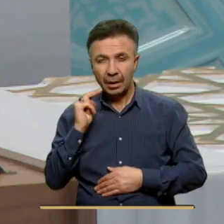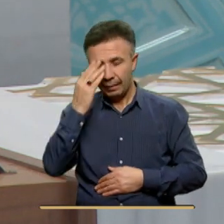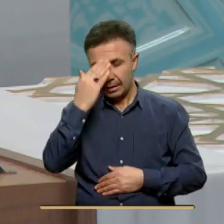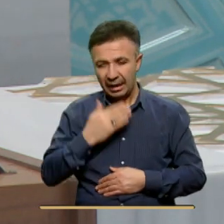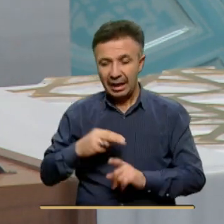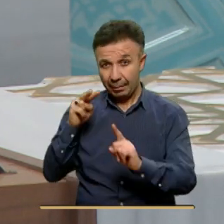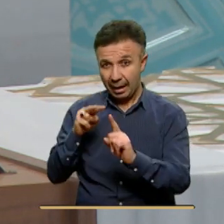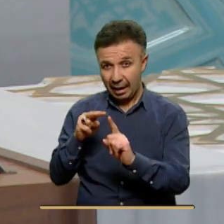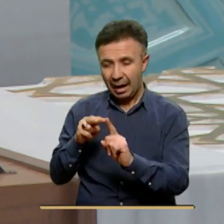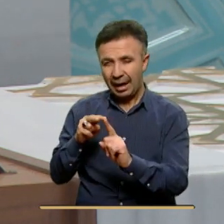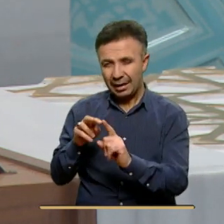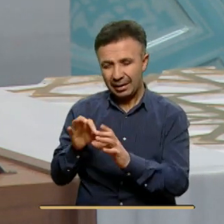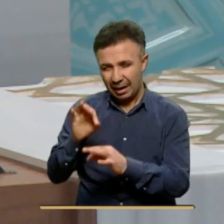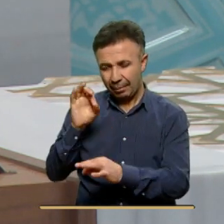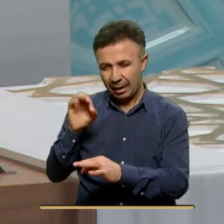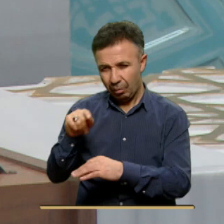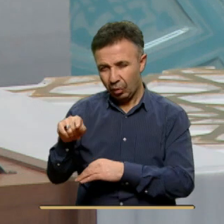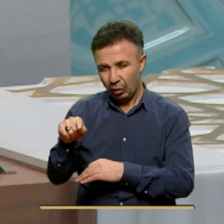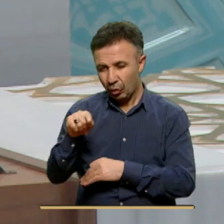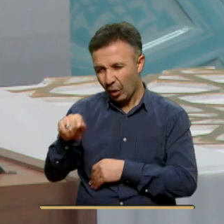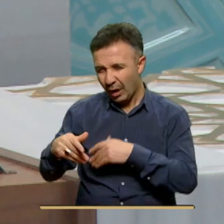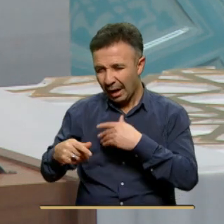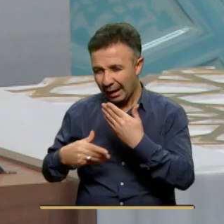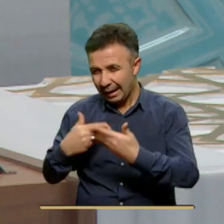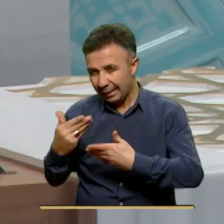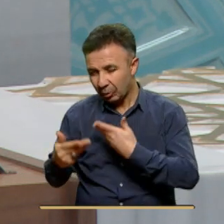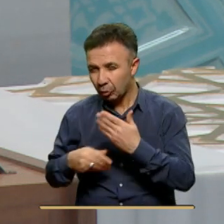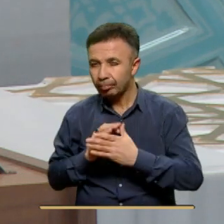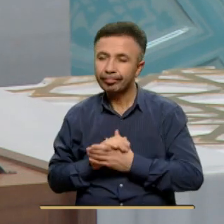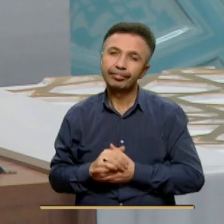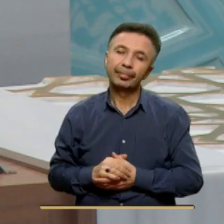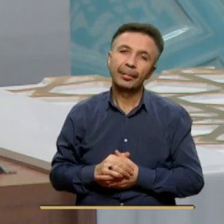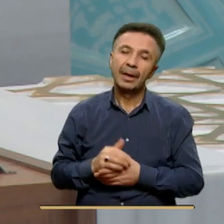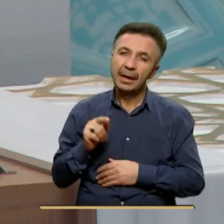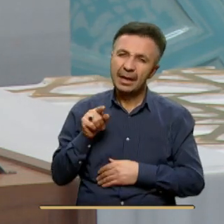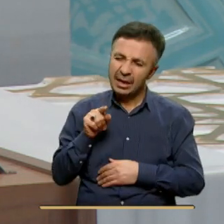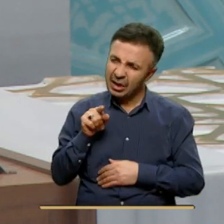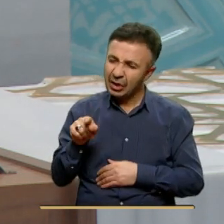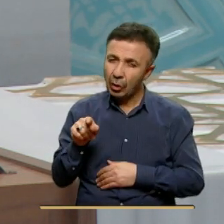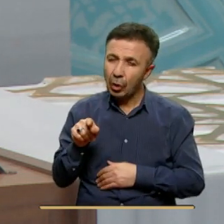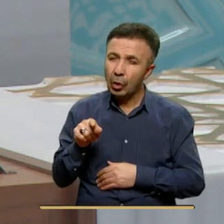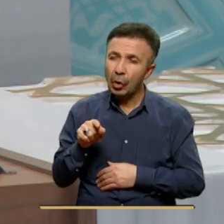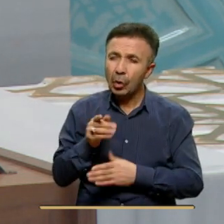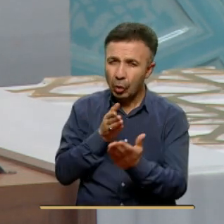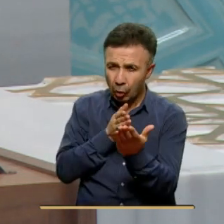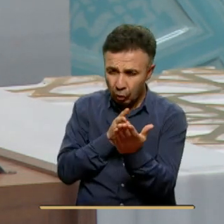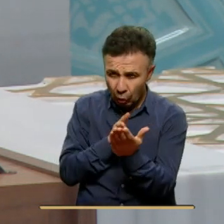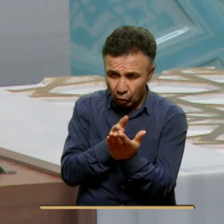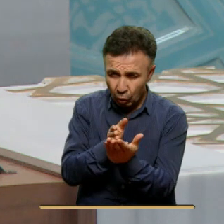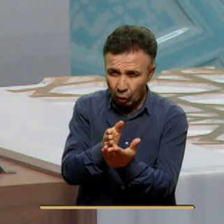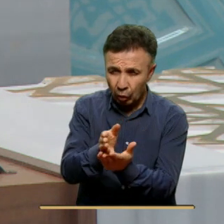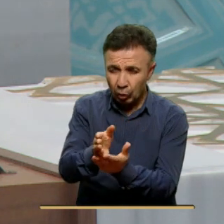ashabına bu tasviri şöyle izah ediyor. İşte o dosdoğru yol